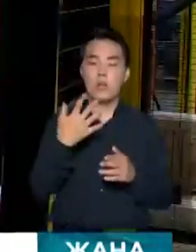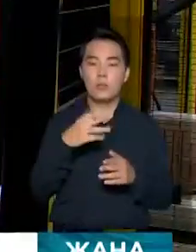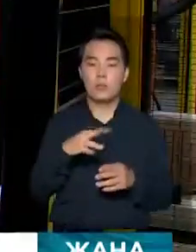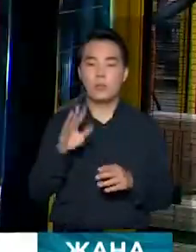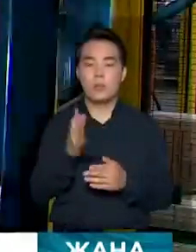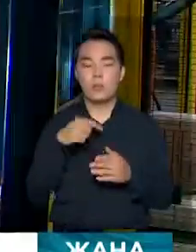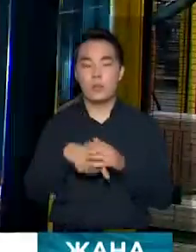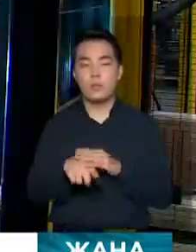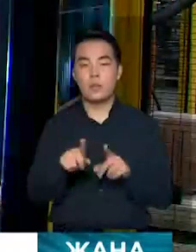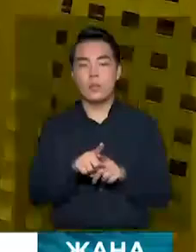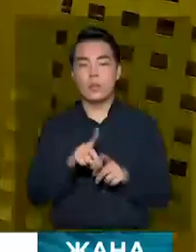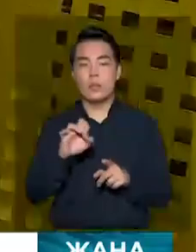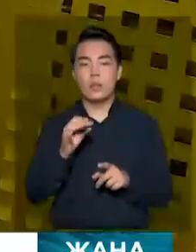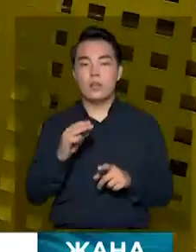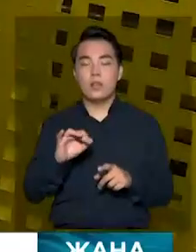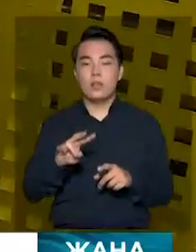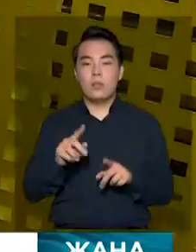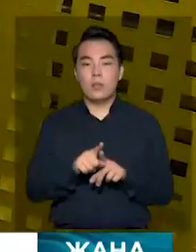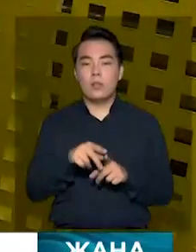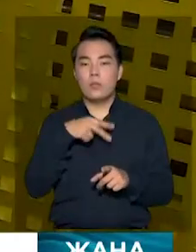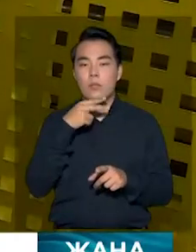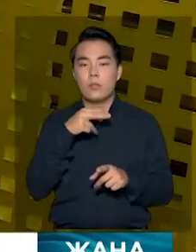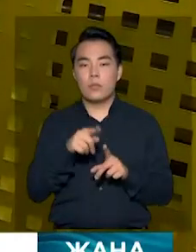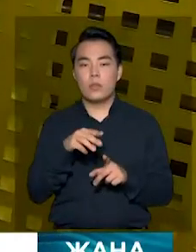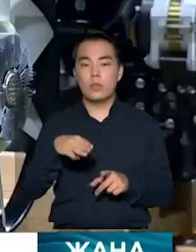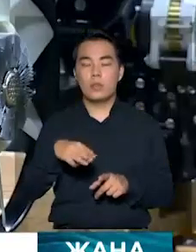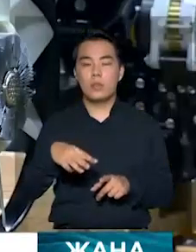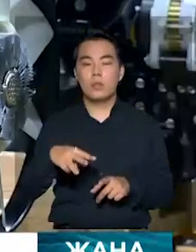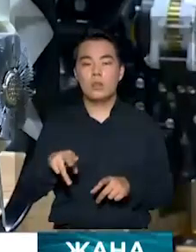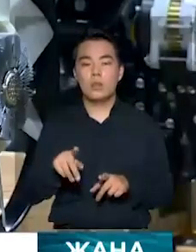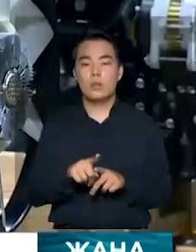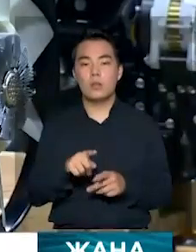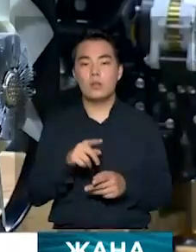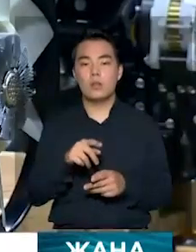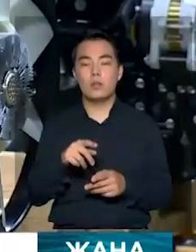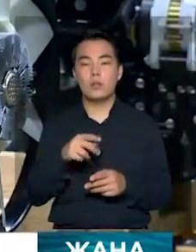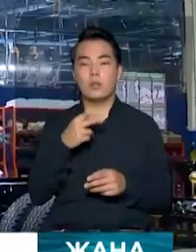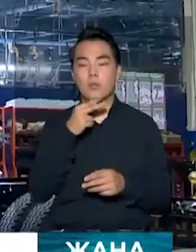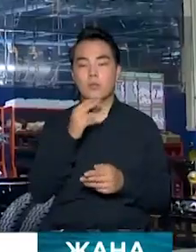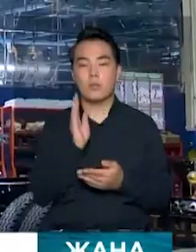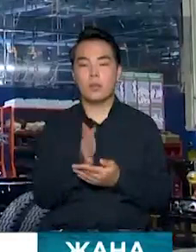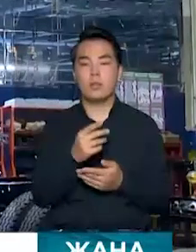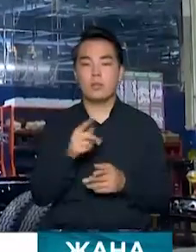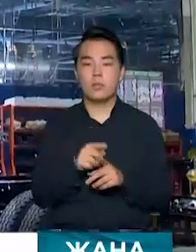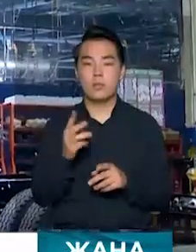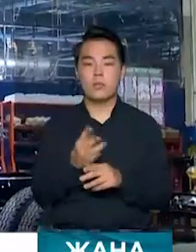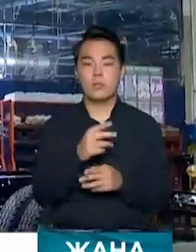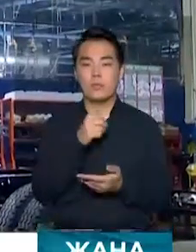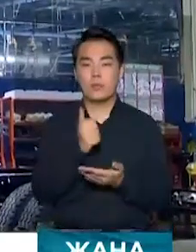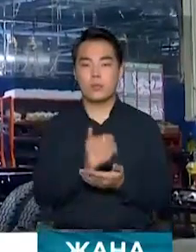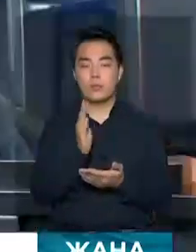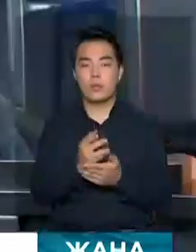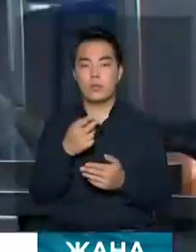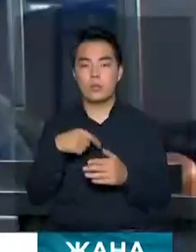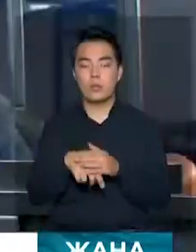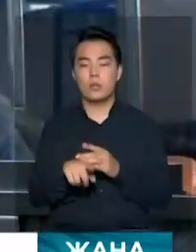келеді. Промрейтинг сараптамалық агенттігінің зерттеуі бойынша Қазақстан ТМД елдер арасында үштікке кіреді. Бұл салада өзбек ағайынмен берік әріптестік байланыс